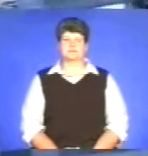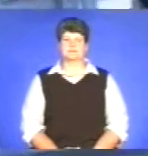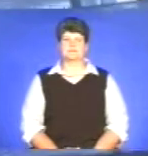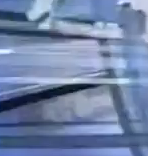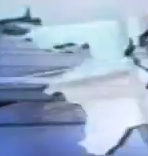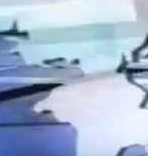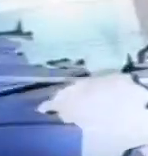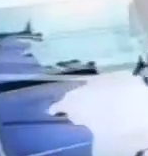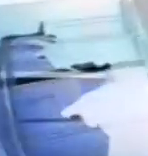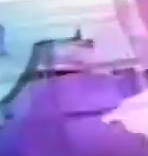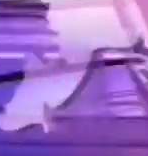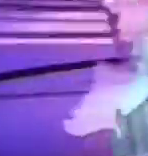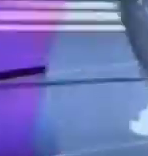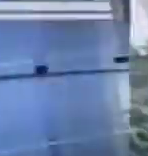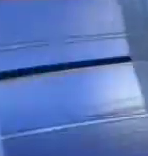Дякую!